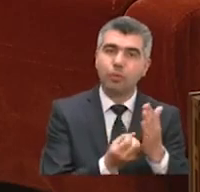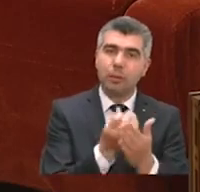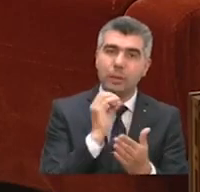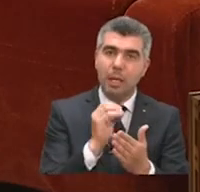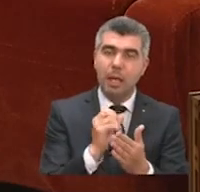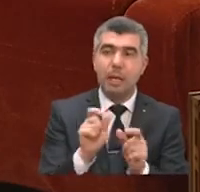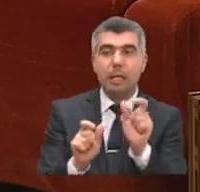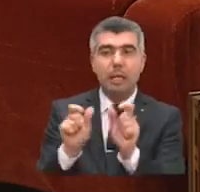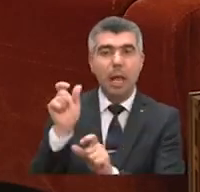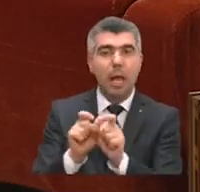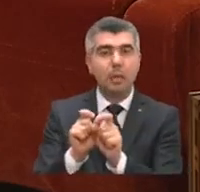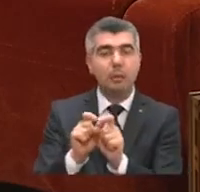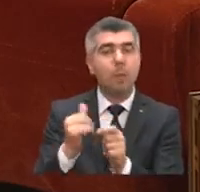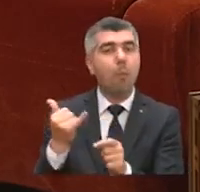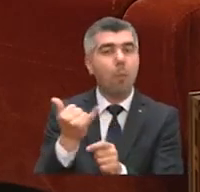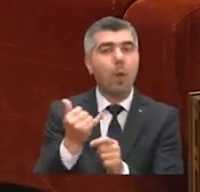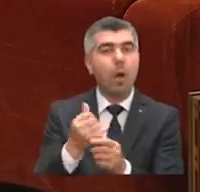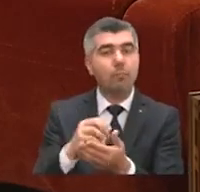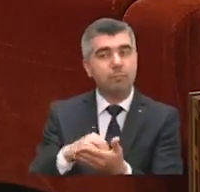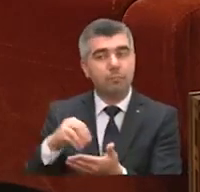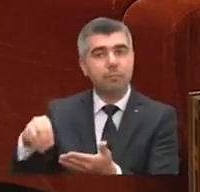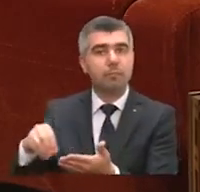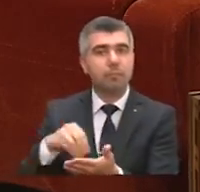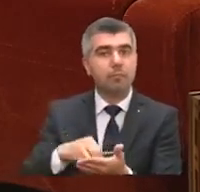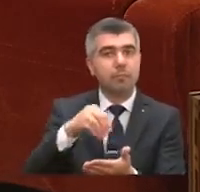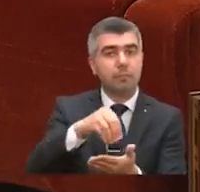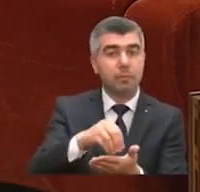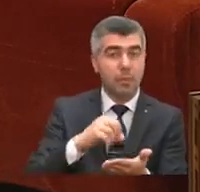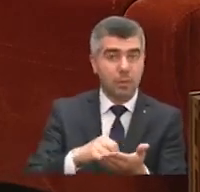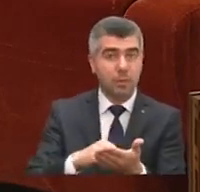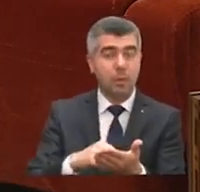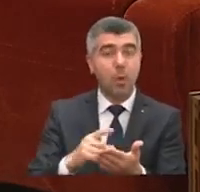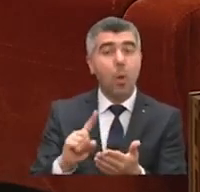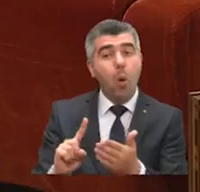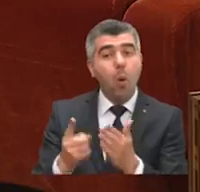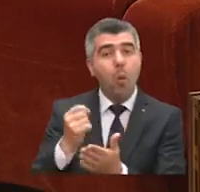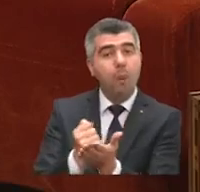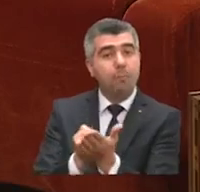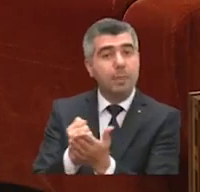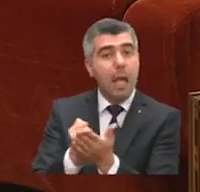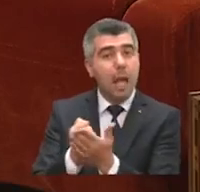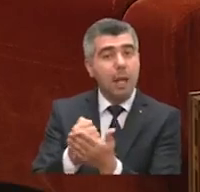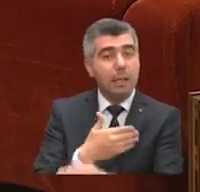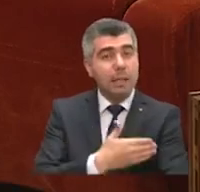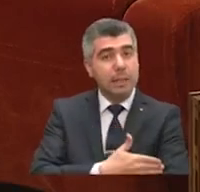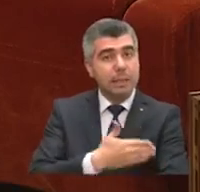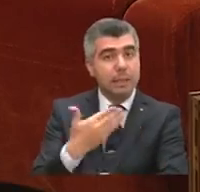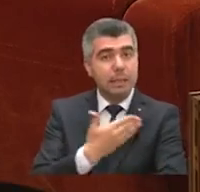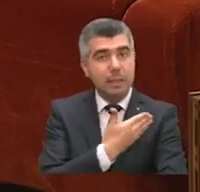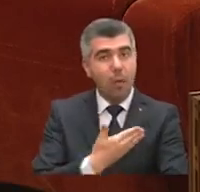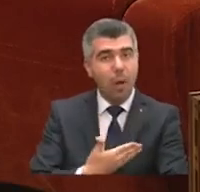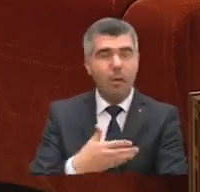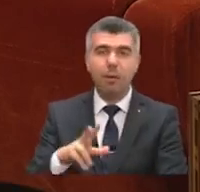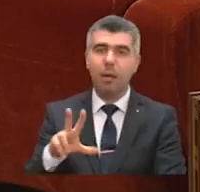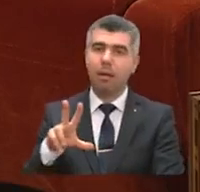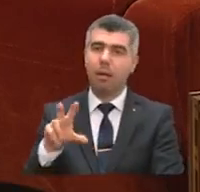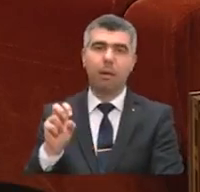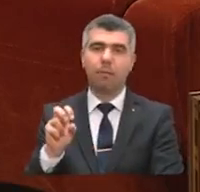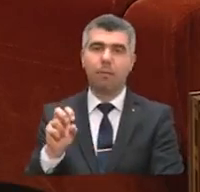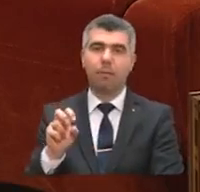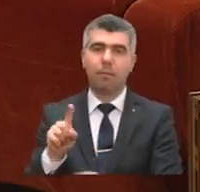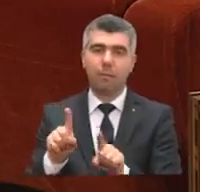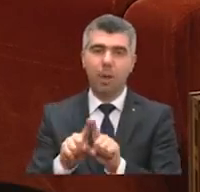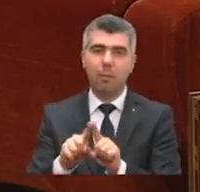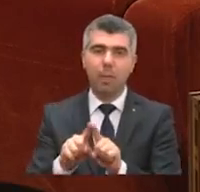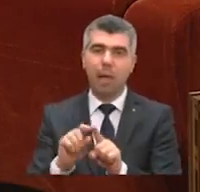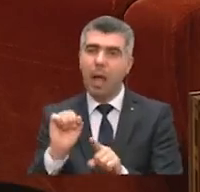تمشي وخاصها تنقل. والنهار الاول اللي كيدخلوا الناس للجمارك او للضرائب كيعرفوا بان مطلوب منهم بعد